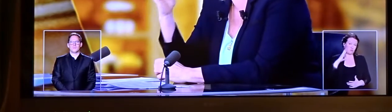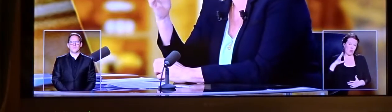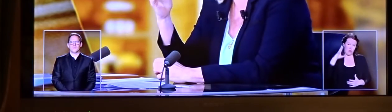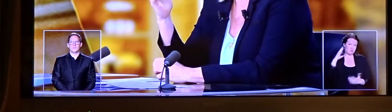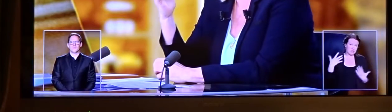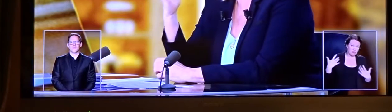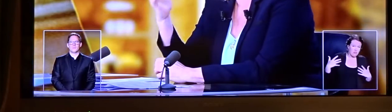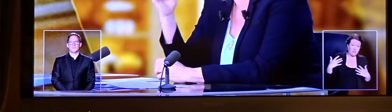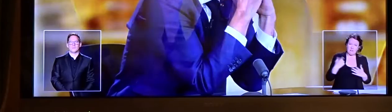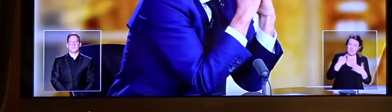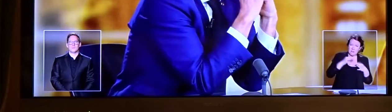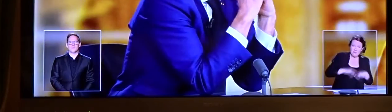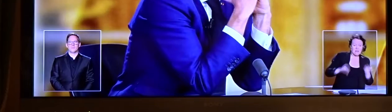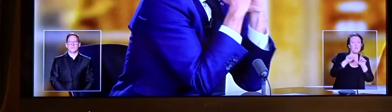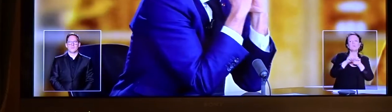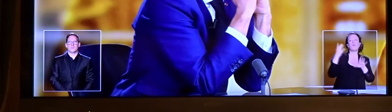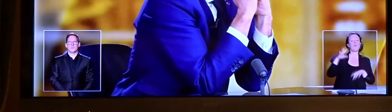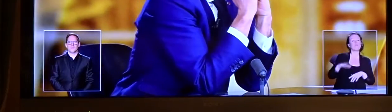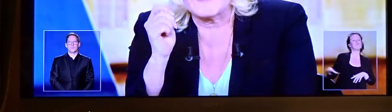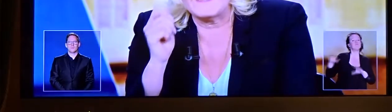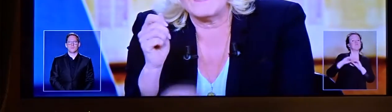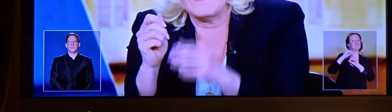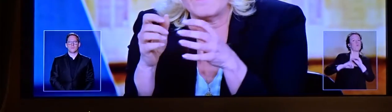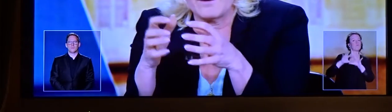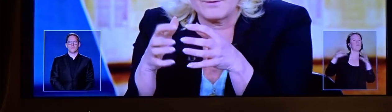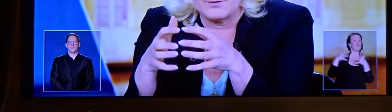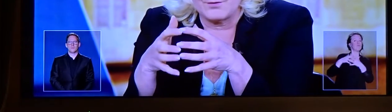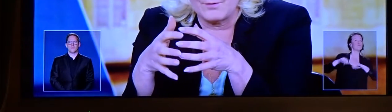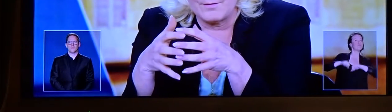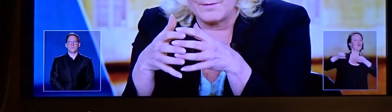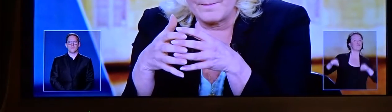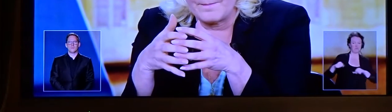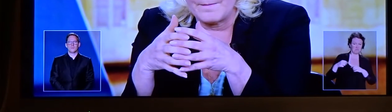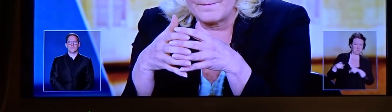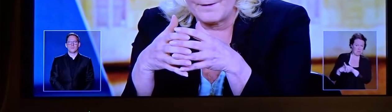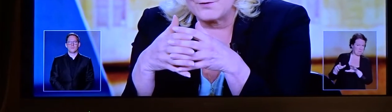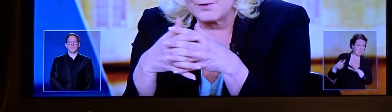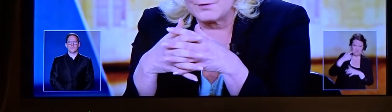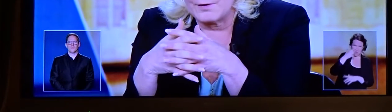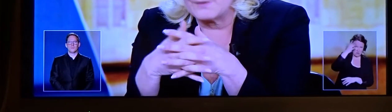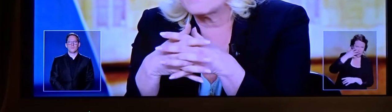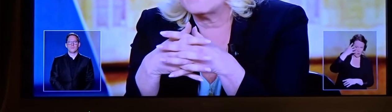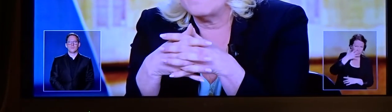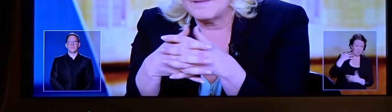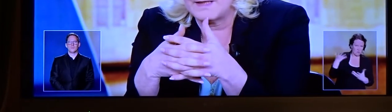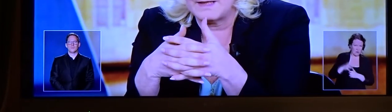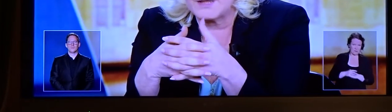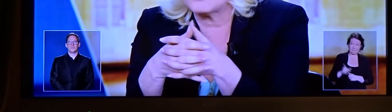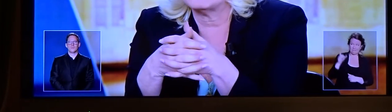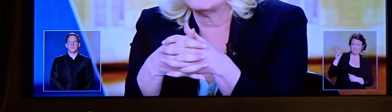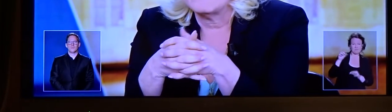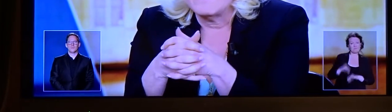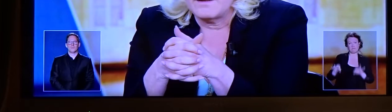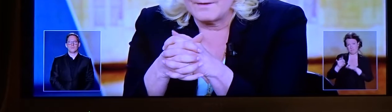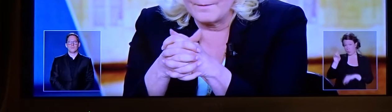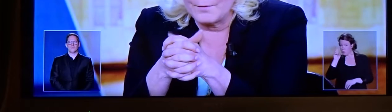et ancienne d'autres grandes puissances du monde, qui est de faire en sorte que la Russie et la